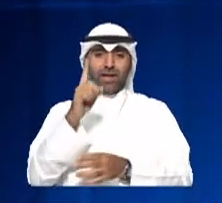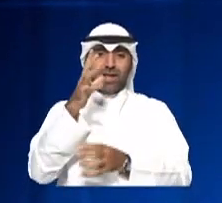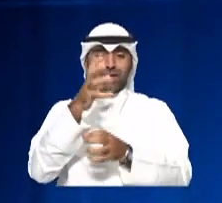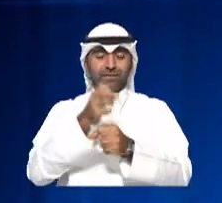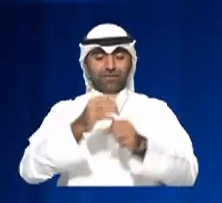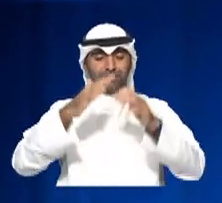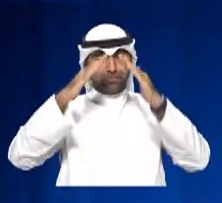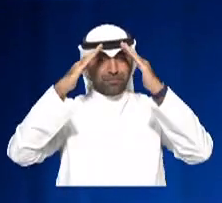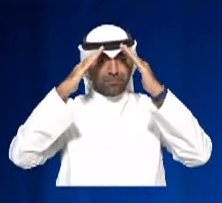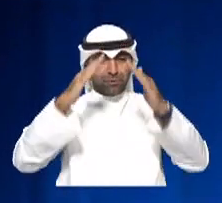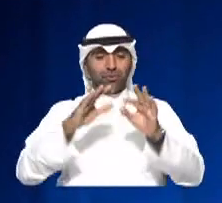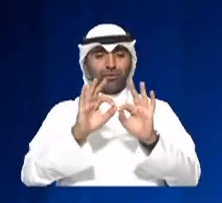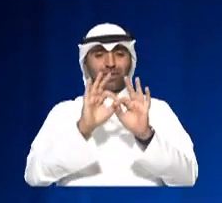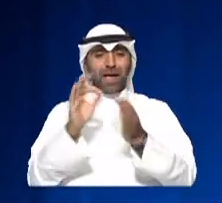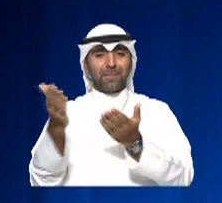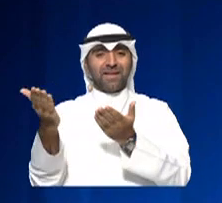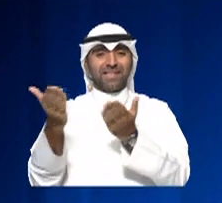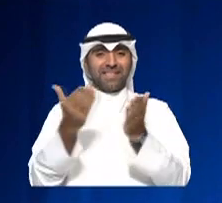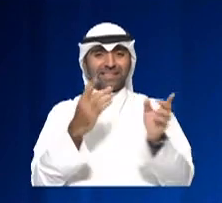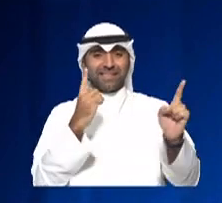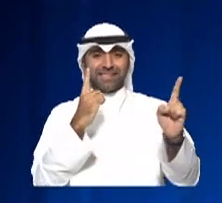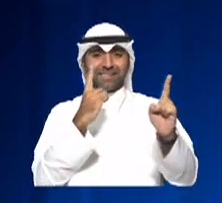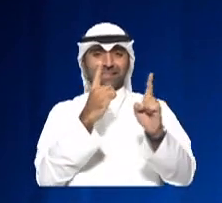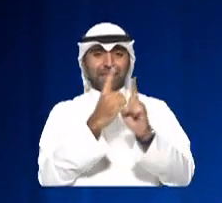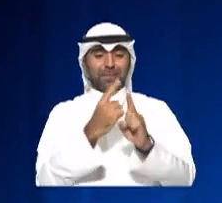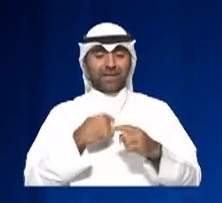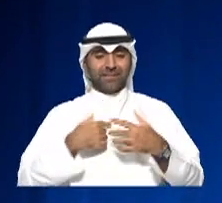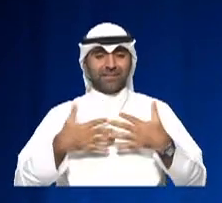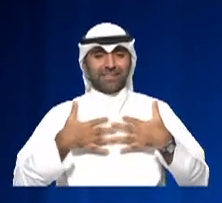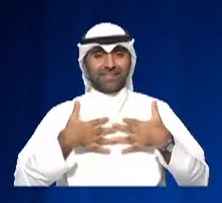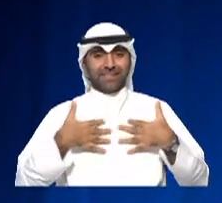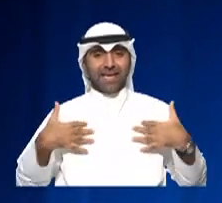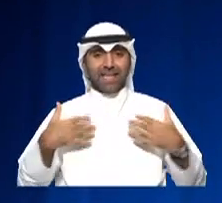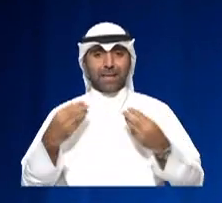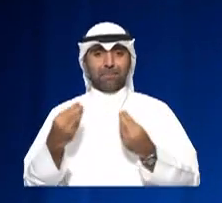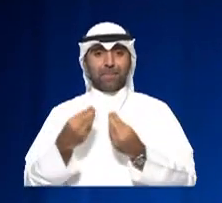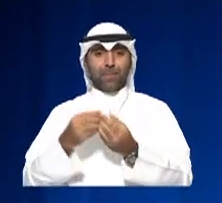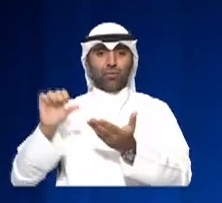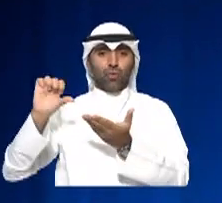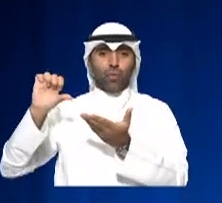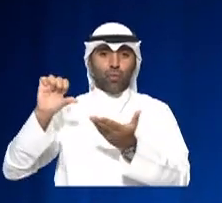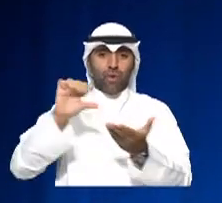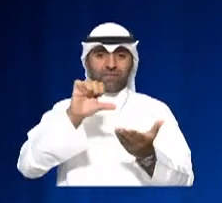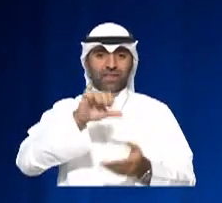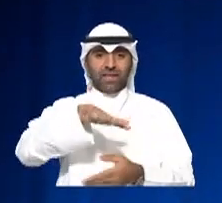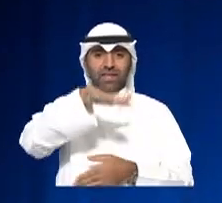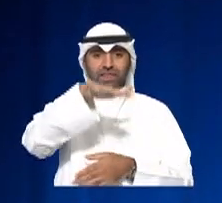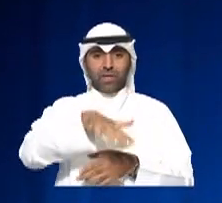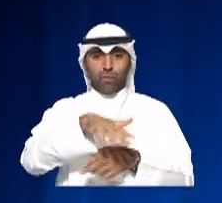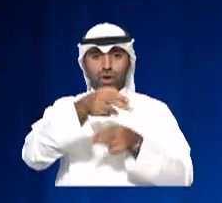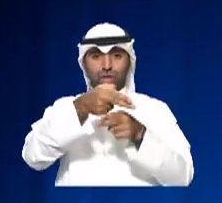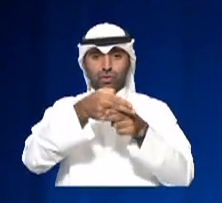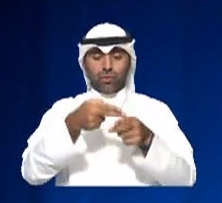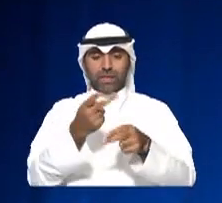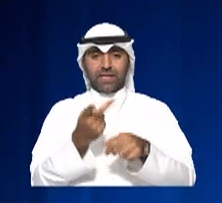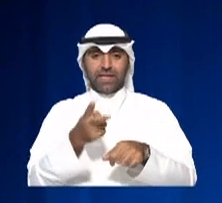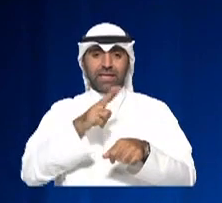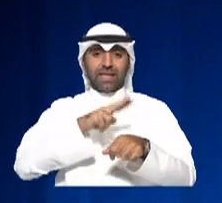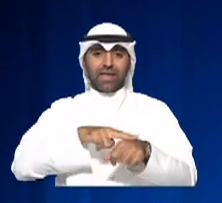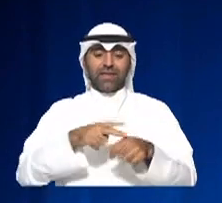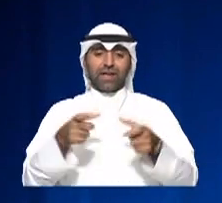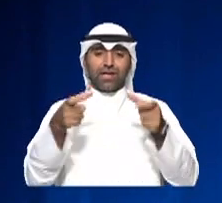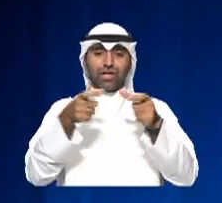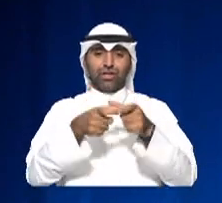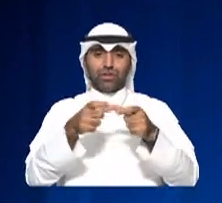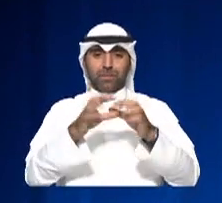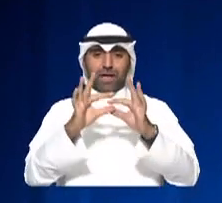وكرم الضيافة اللتان حظي بهما سموه والوفد المرافق خلال ترأس سموه وفد دولة الكويت في أعمال